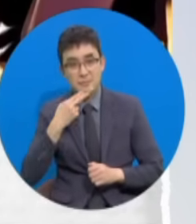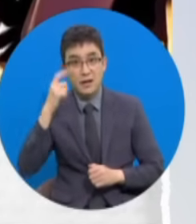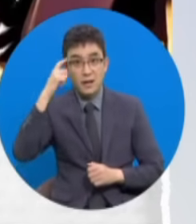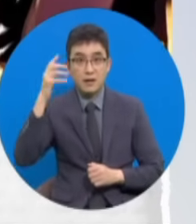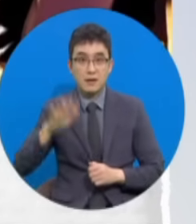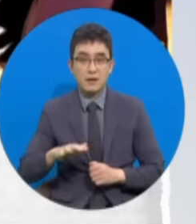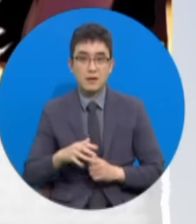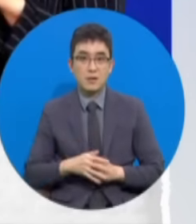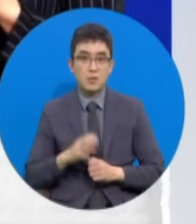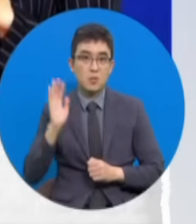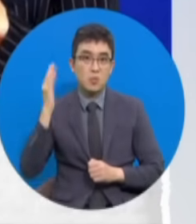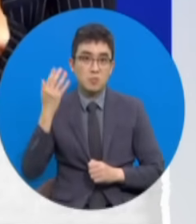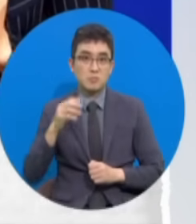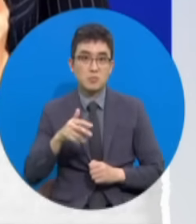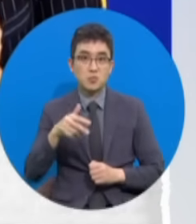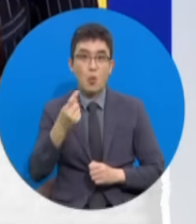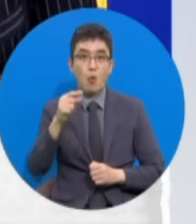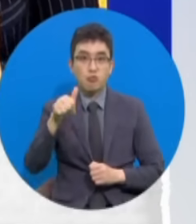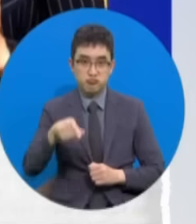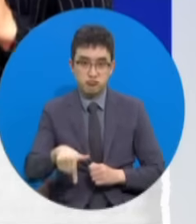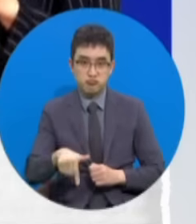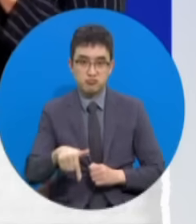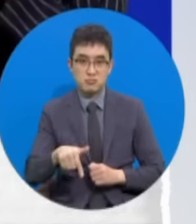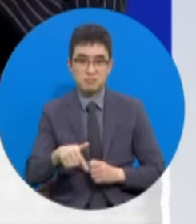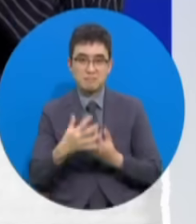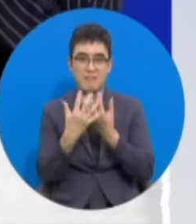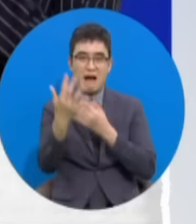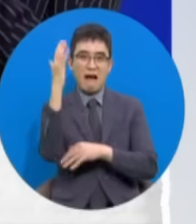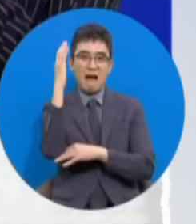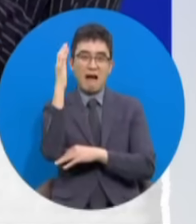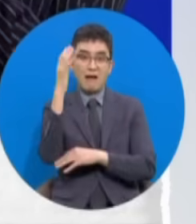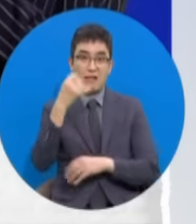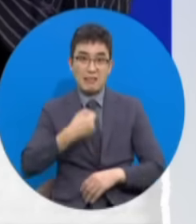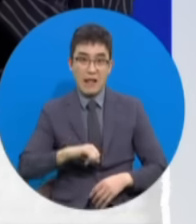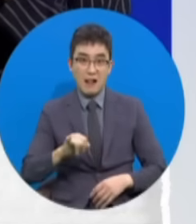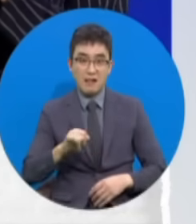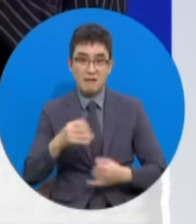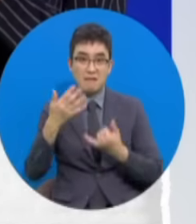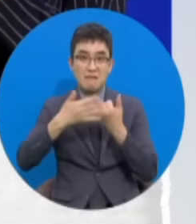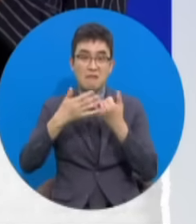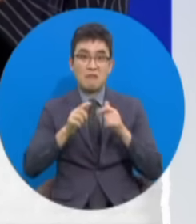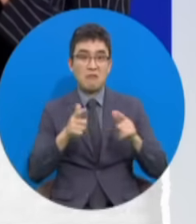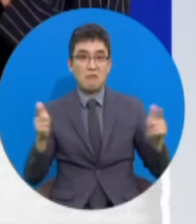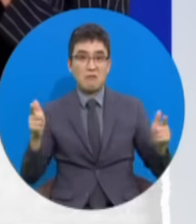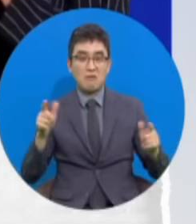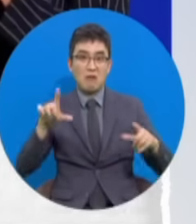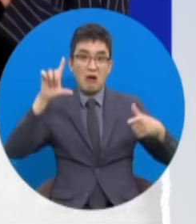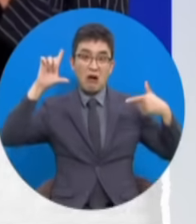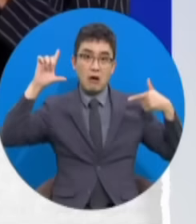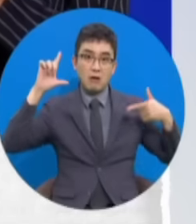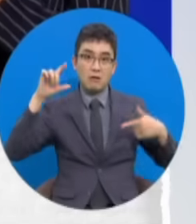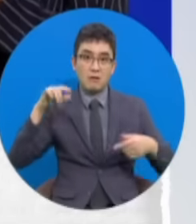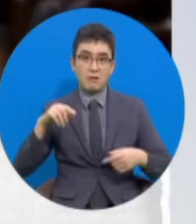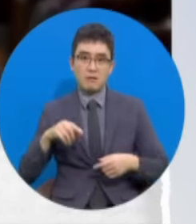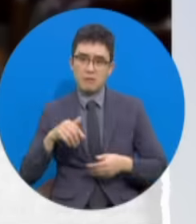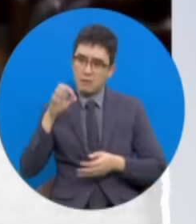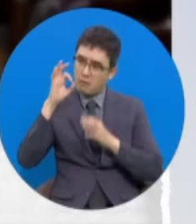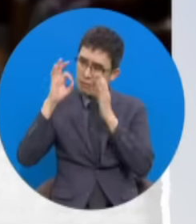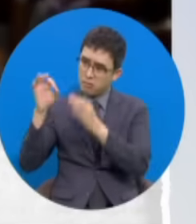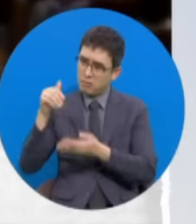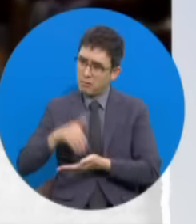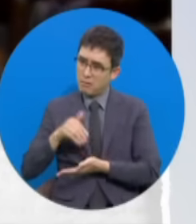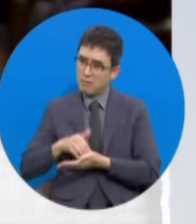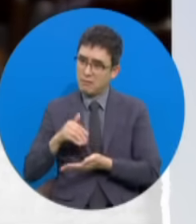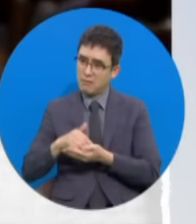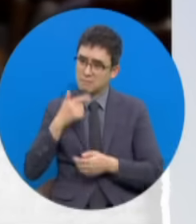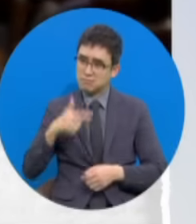토크 콘서트를 하고 조민 씨도 활발하게 활동하면서 하는 모습들은 일말의 반성도 없고 우리가 뭐가 문제냐라는 방식의